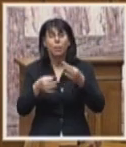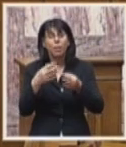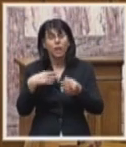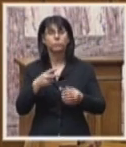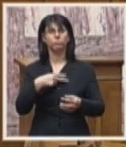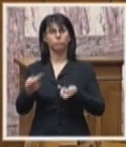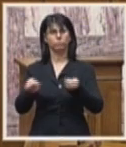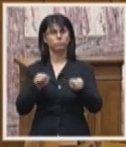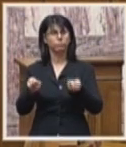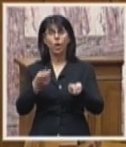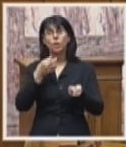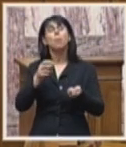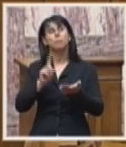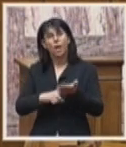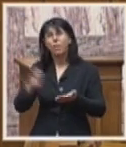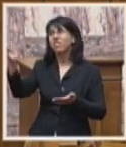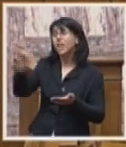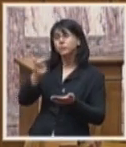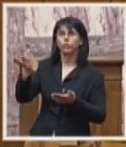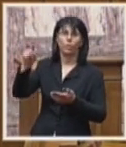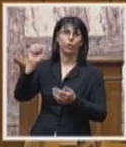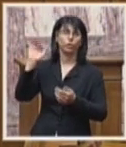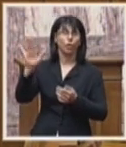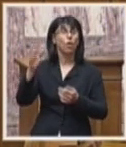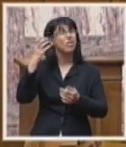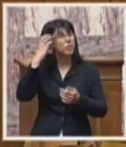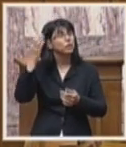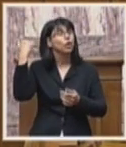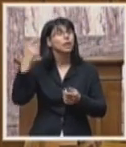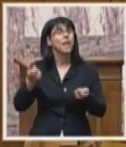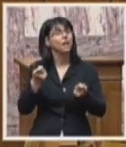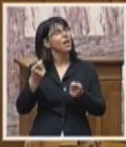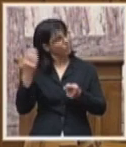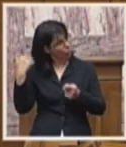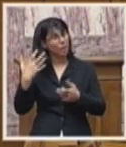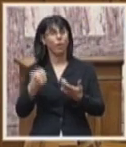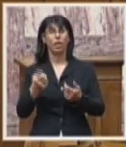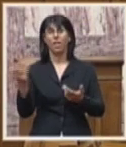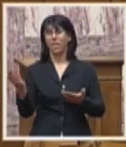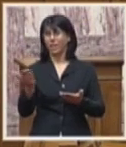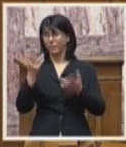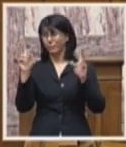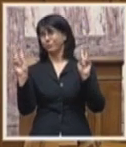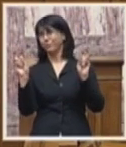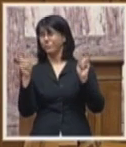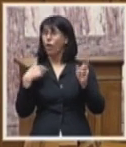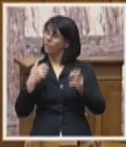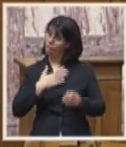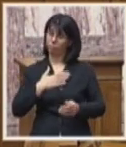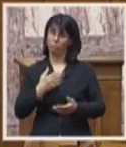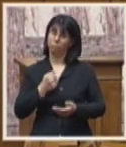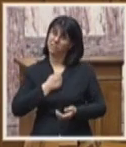μίλησε για την ανάγκη δανεισμού από το εξωτερικό. Και τότε υπήρχαν δήθεν φιλολαϊκές πολιτικές δυνάμεις